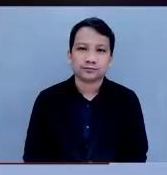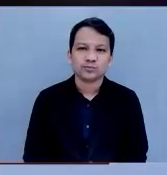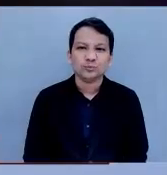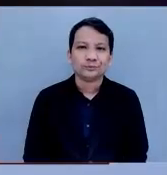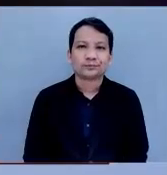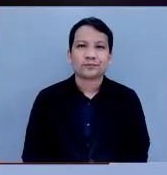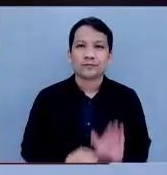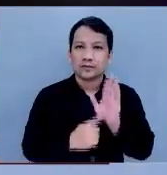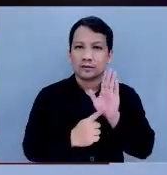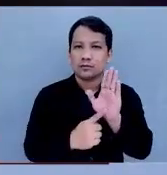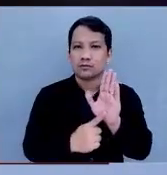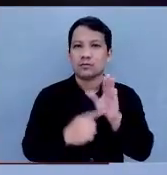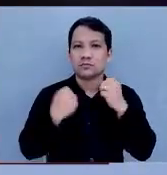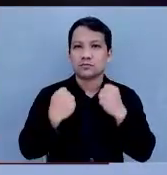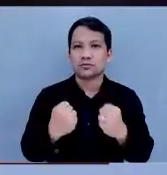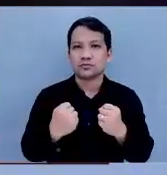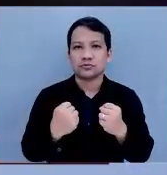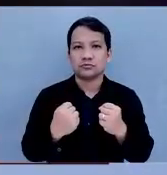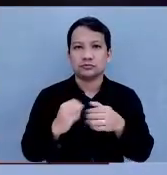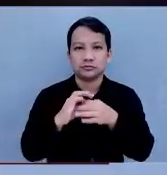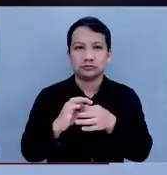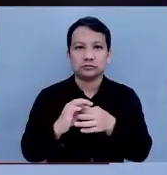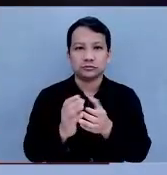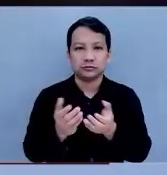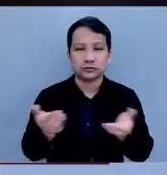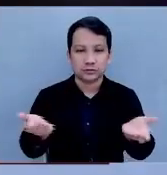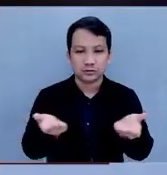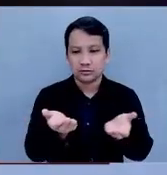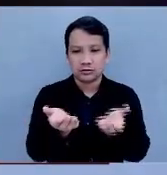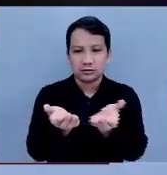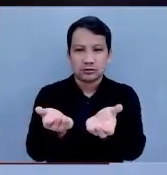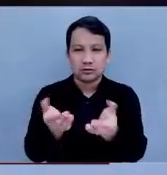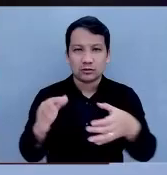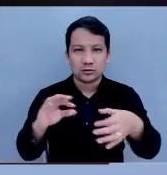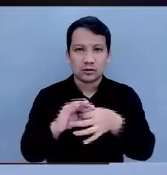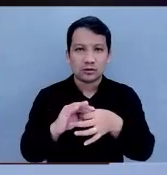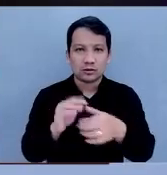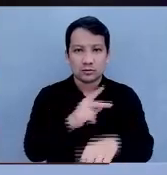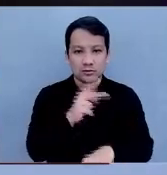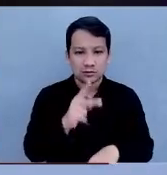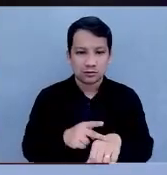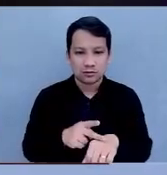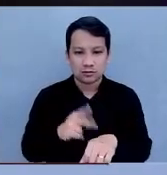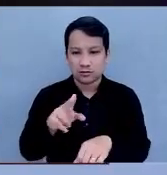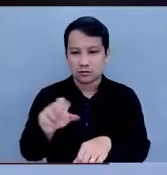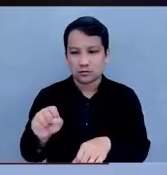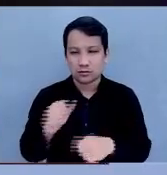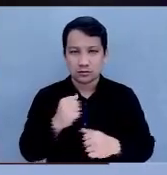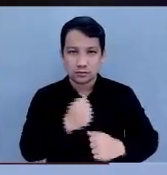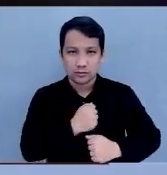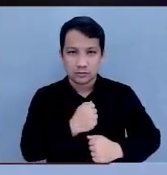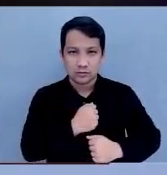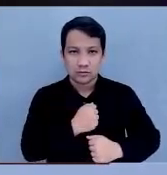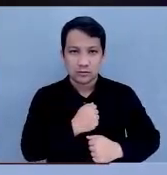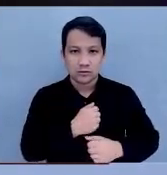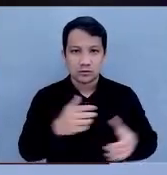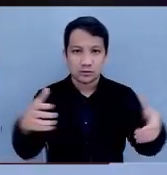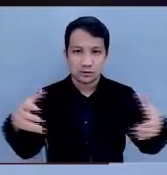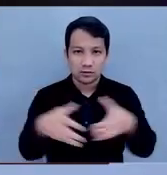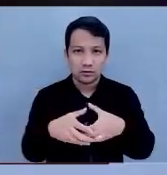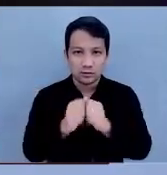show of force. Yan daw ang layunin ng Joint Maritime Exercise ng Pilipinas at US Navy o ang